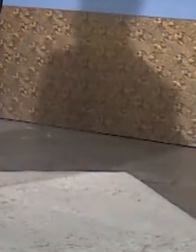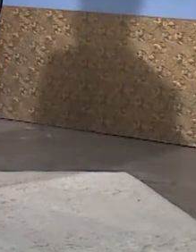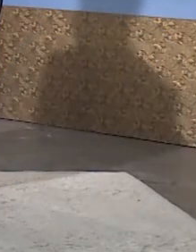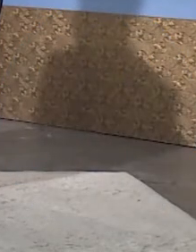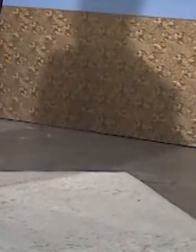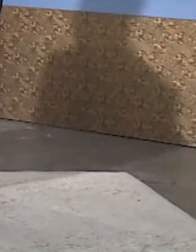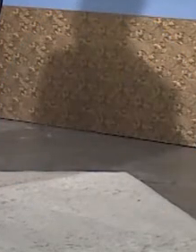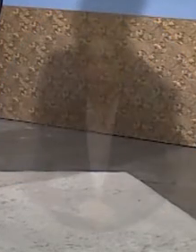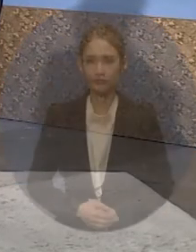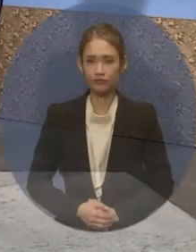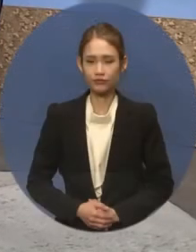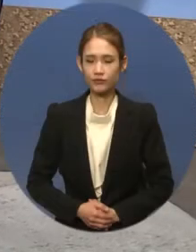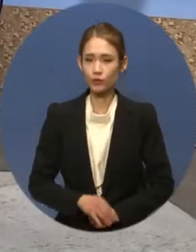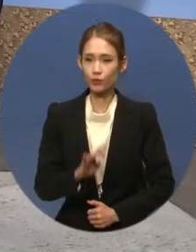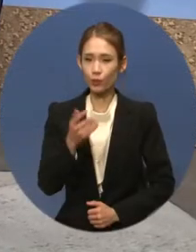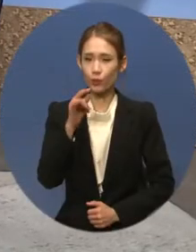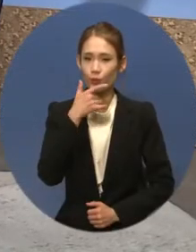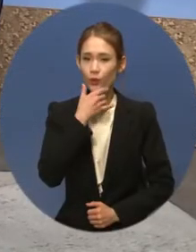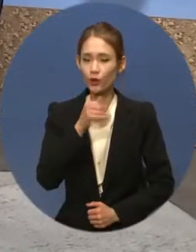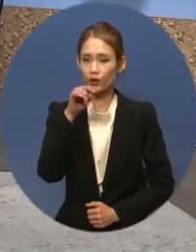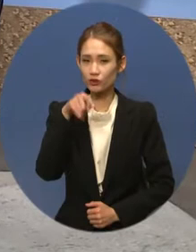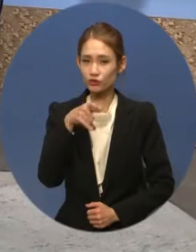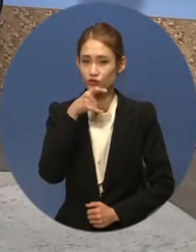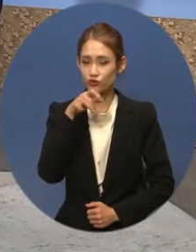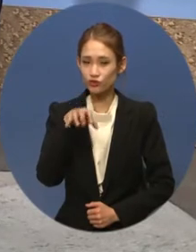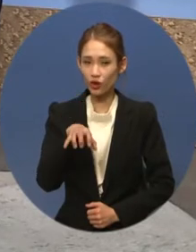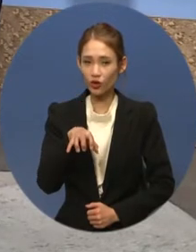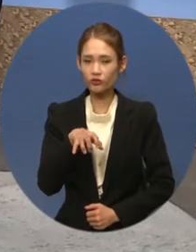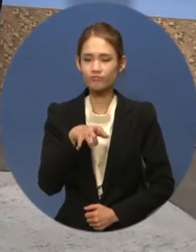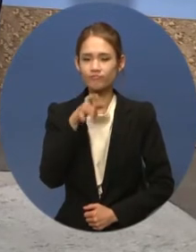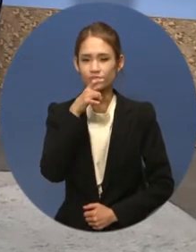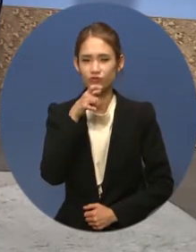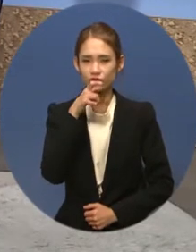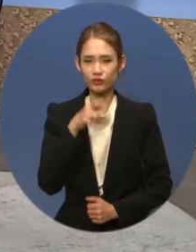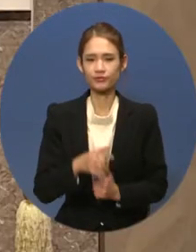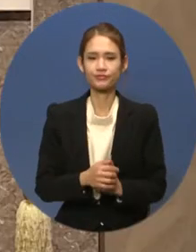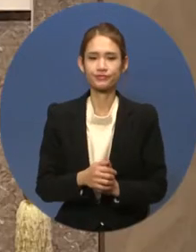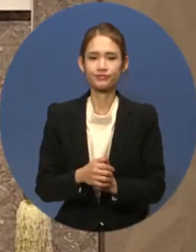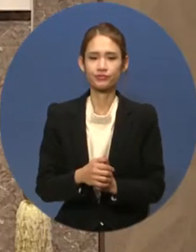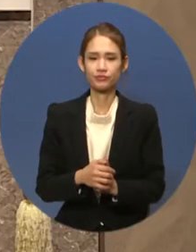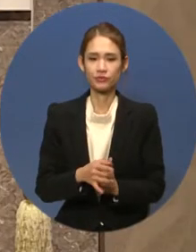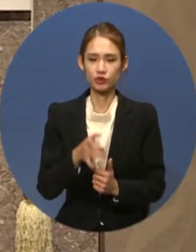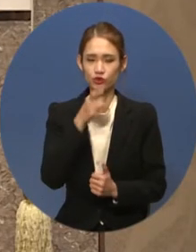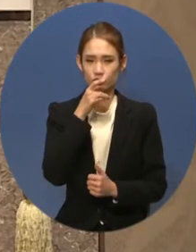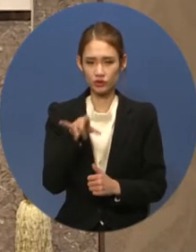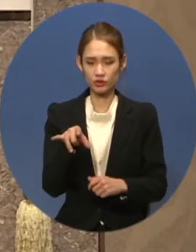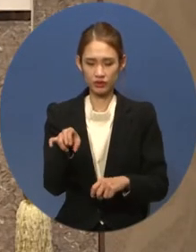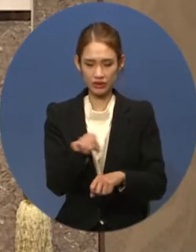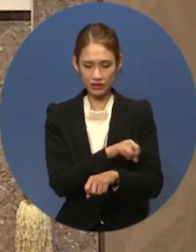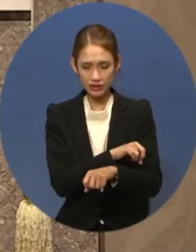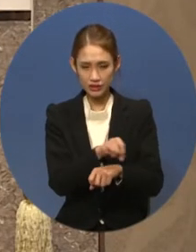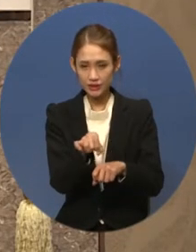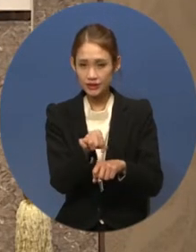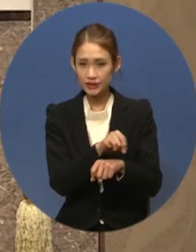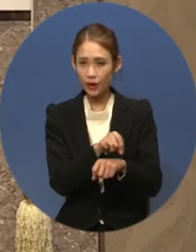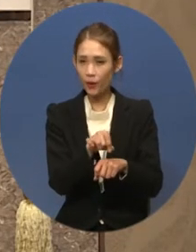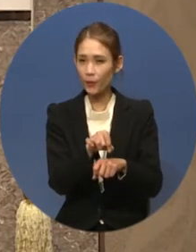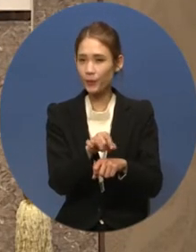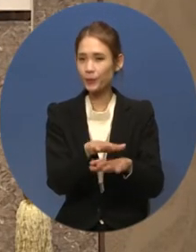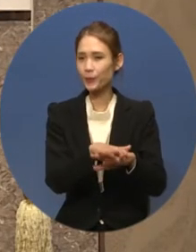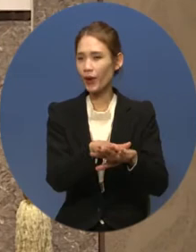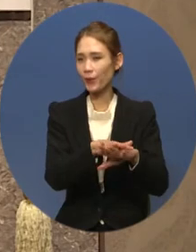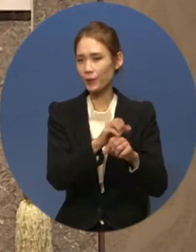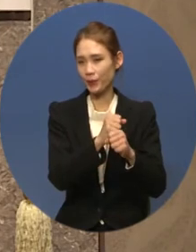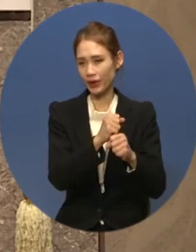복지 타운 의 수원의 만 예 일단 수원의 있구요 어 그리고 수원에는 저희가 아 특화해